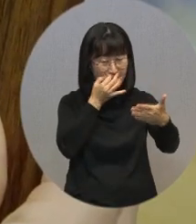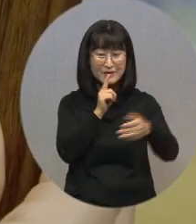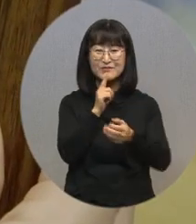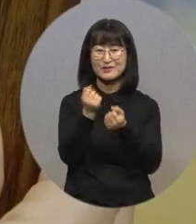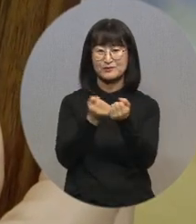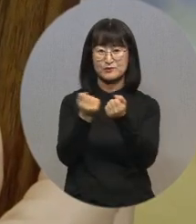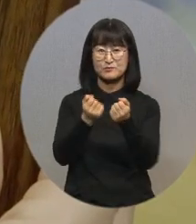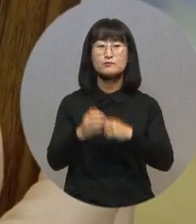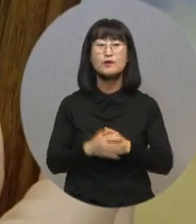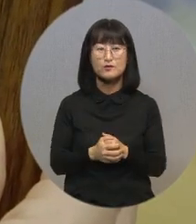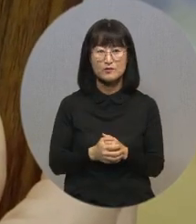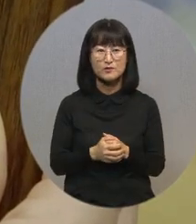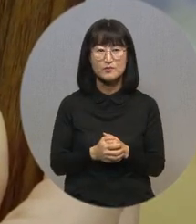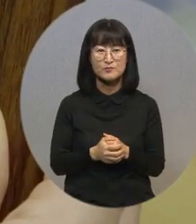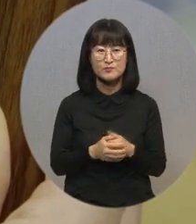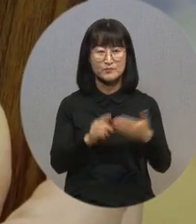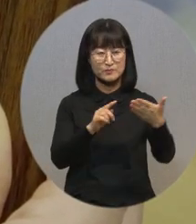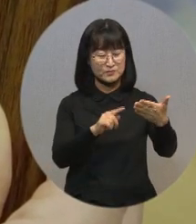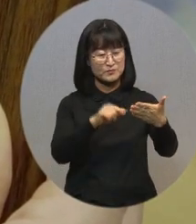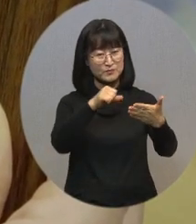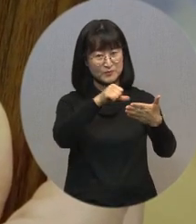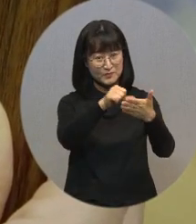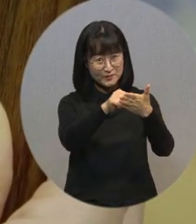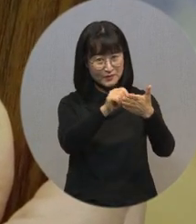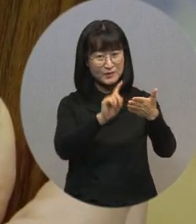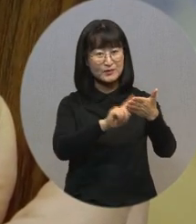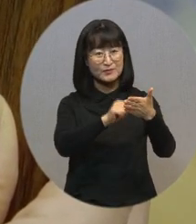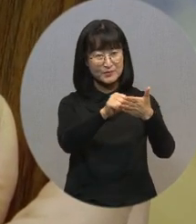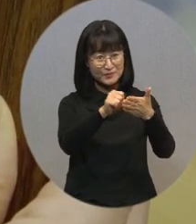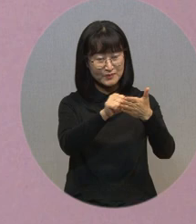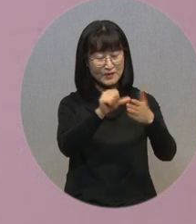사진 속 인우를 손가락으로 쓰다듬는 혜정.